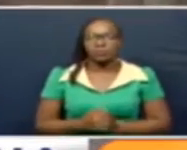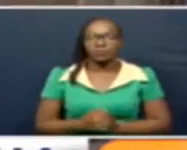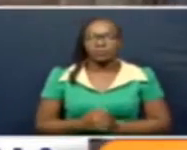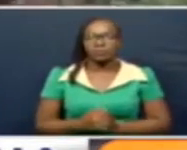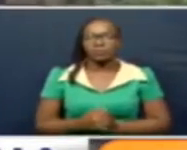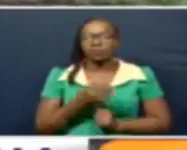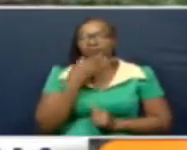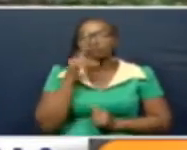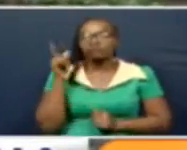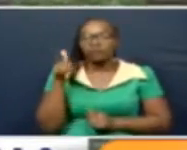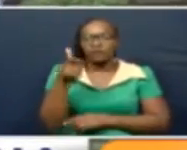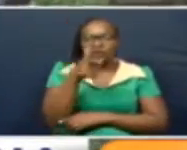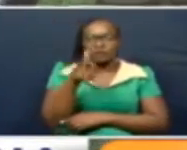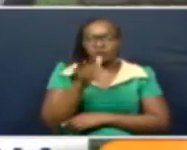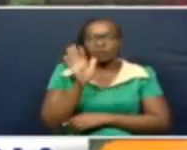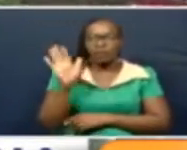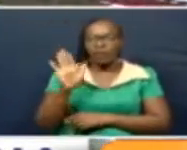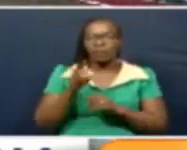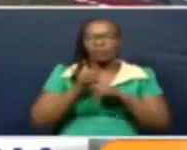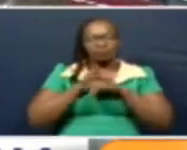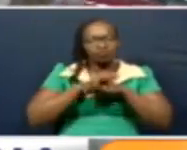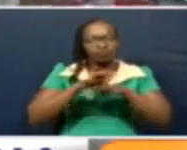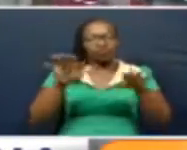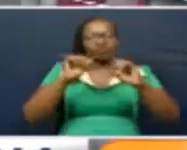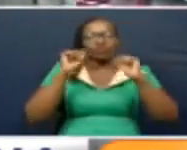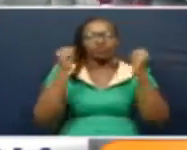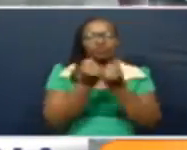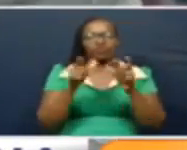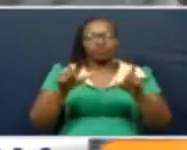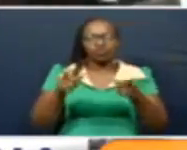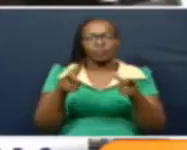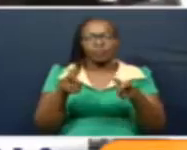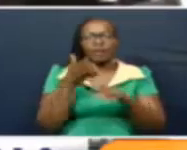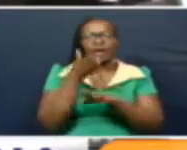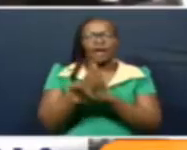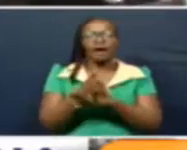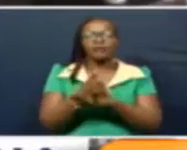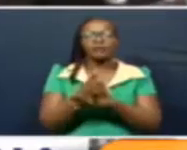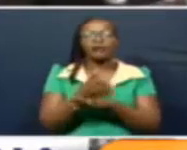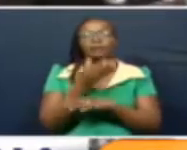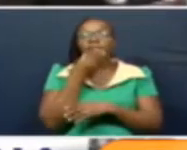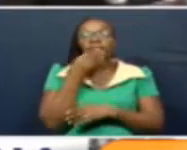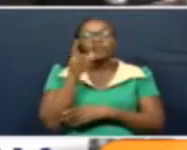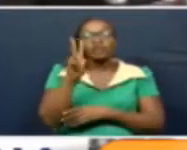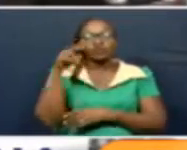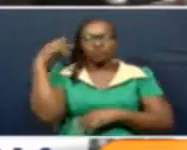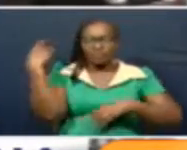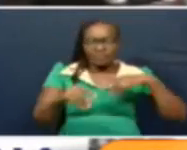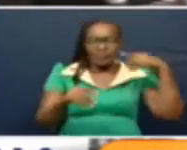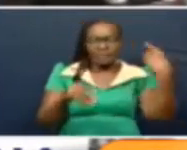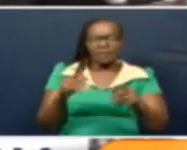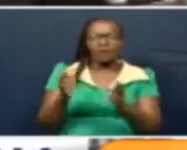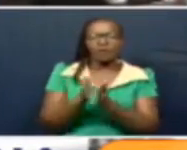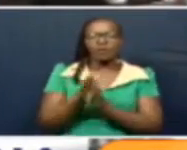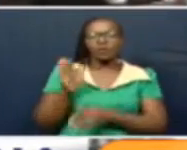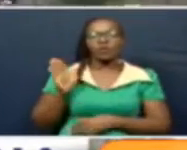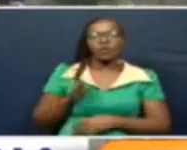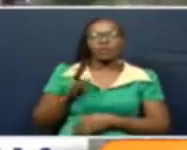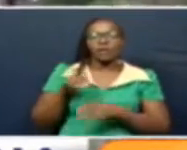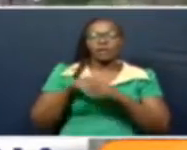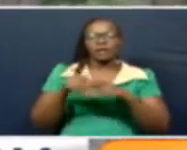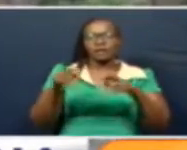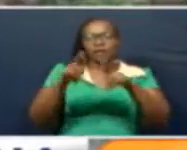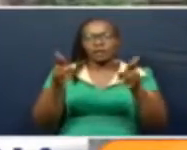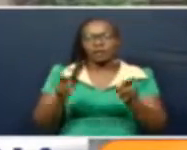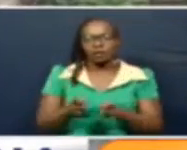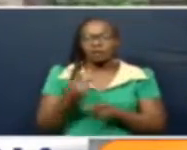Ndambiri ambaye video yake imezua gumzo katika mitandao ya kijamii baada ya kuvamiwa na wanaume wawili akiwa na mwanamke kwenye chumba akisema